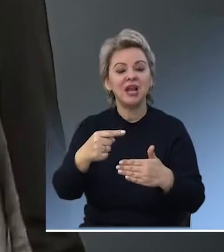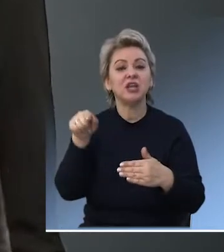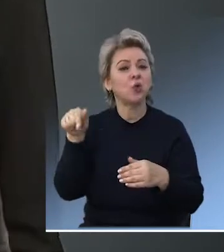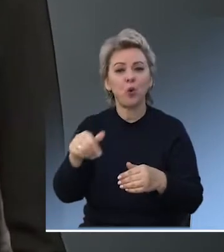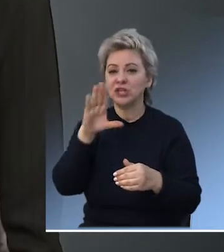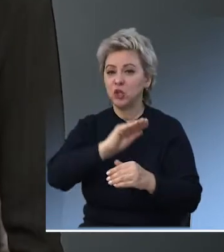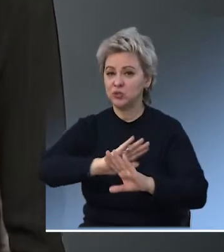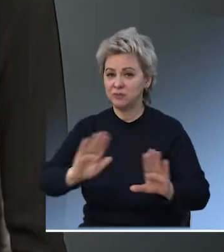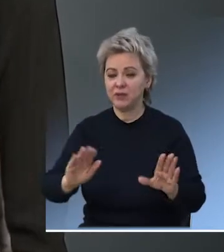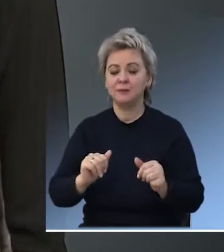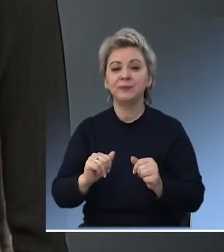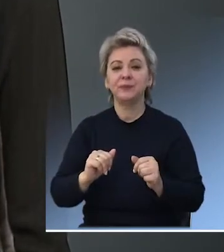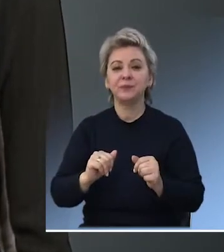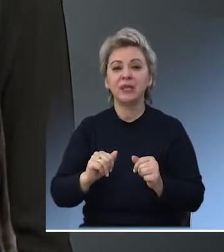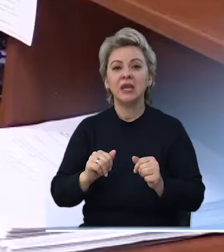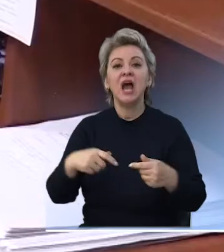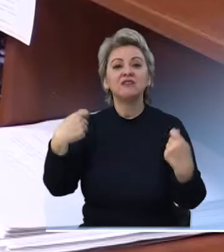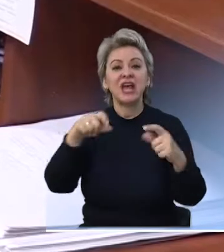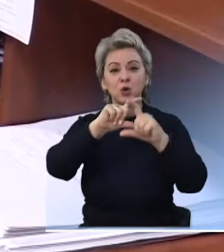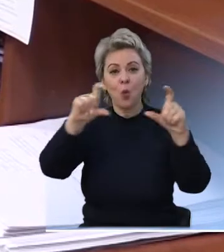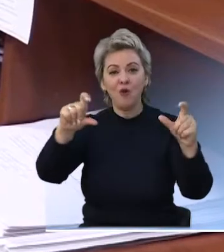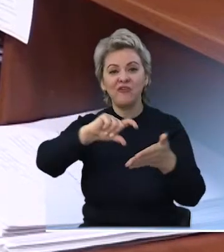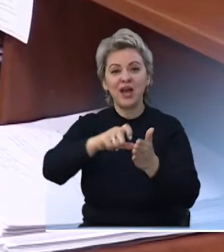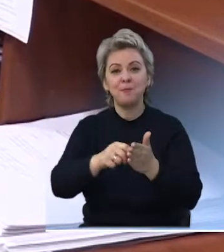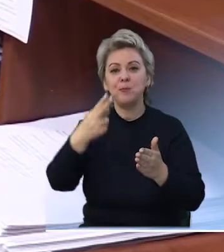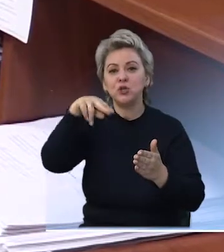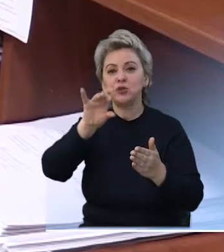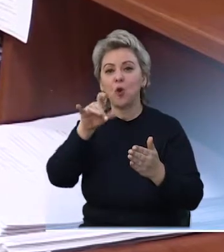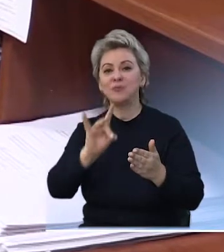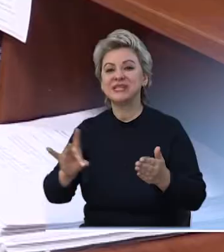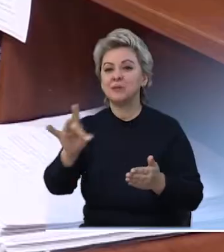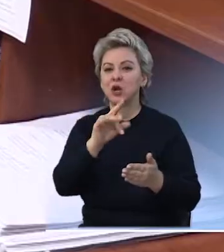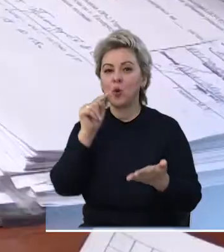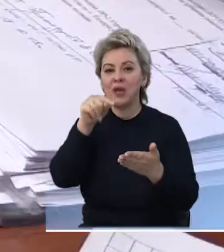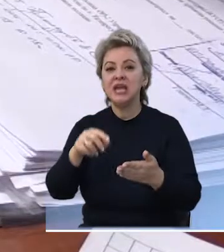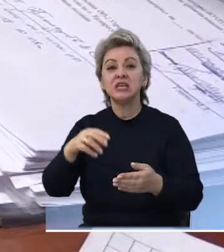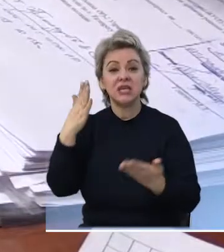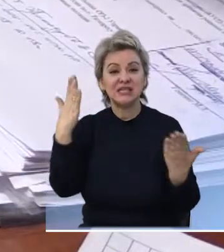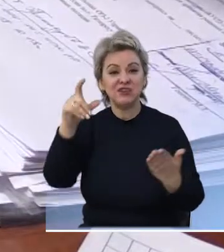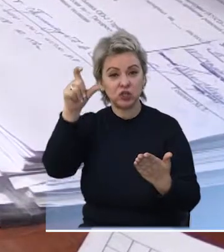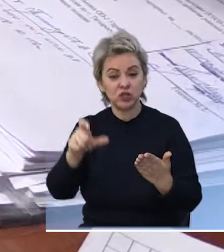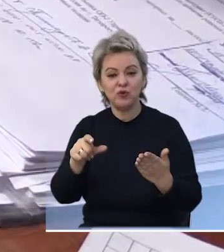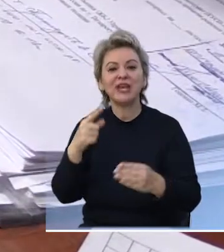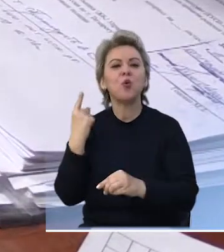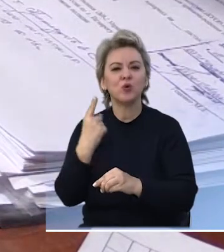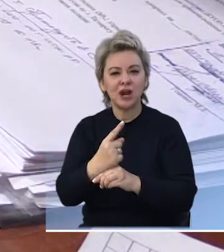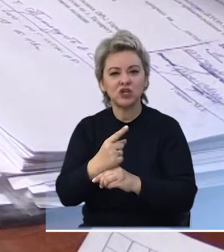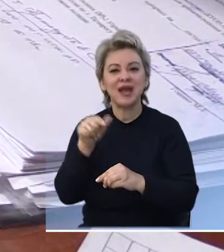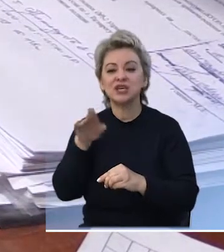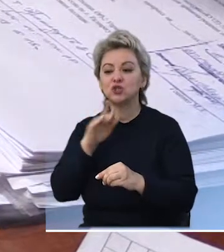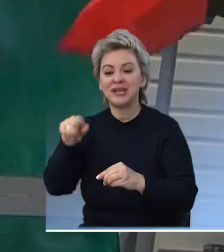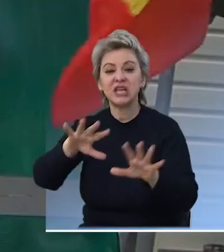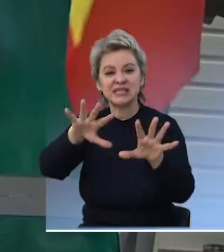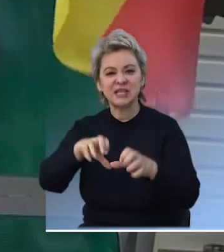далеко злоумышленнику не удалось. В торговое помещение в Песчанаковском районе ворвался неизвестный и, угрожая